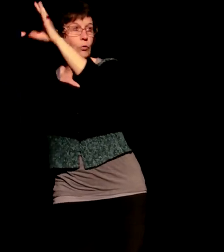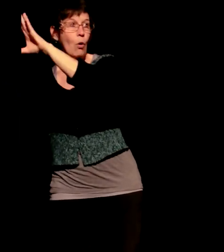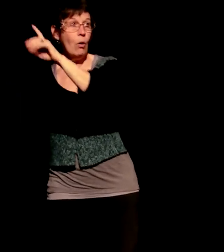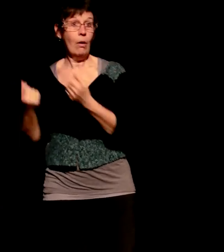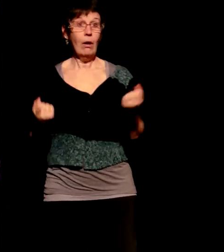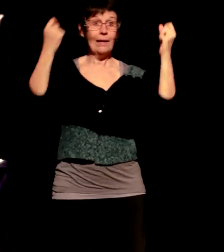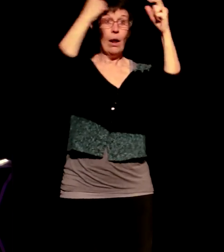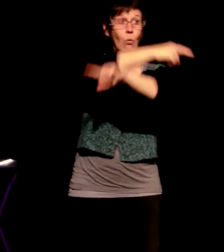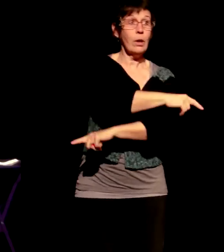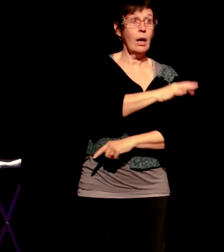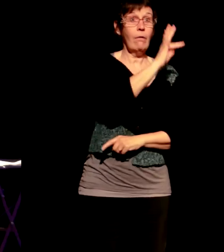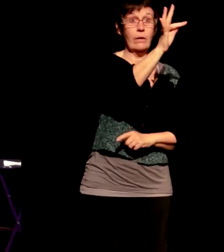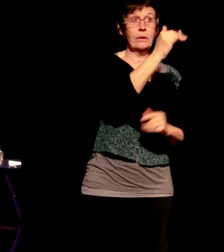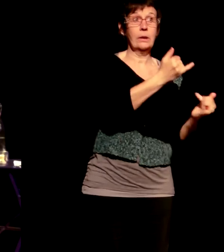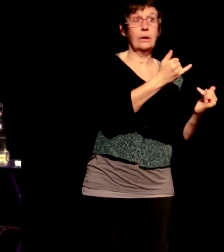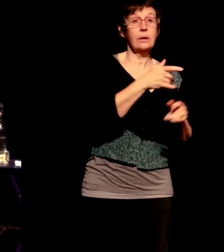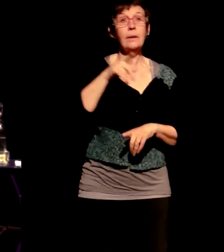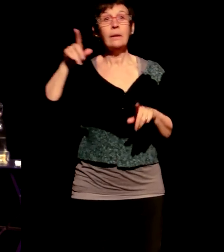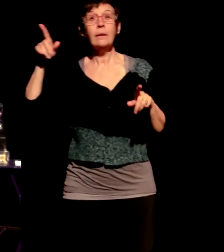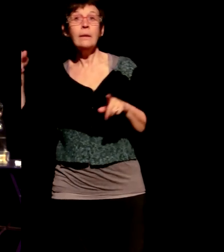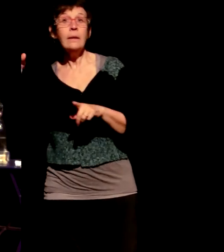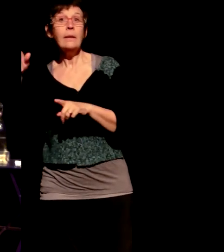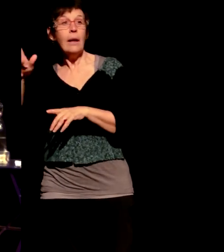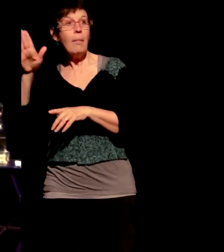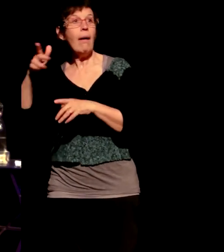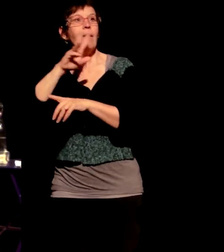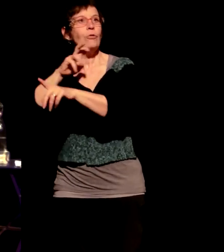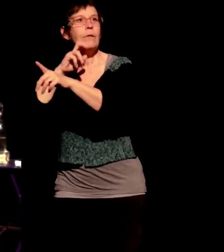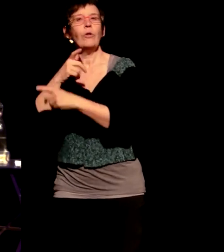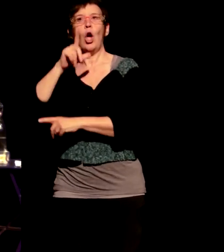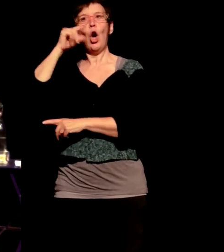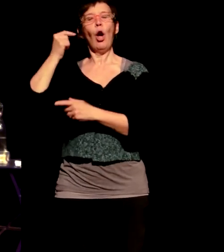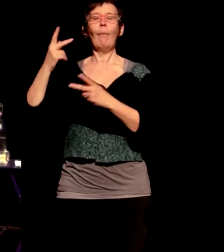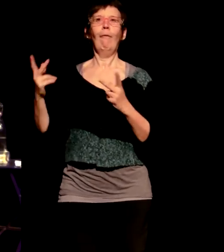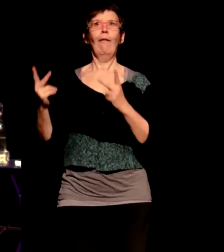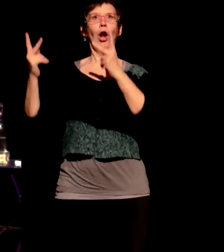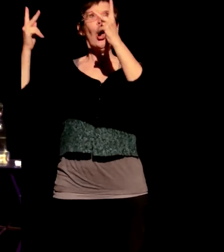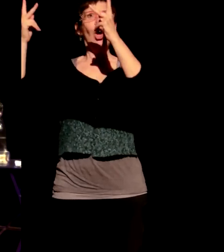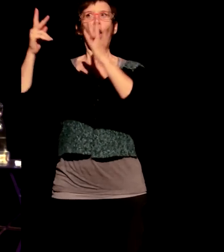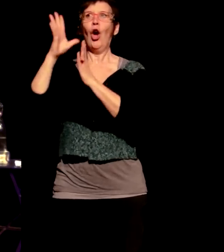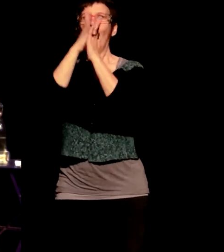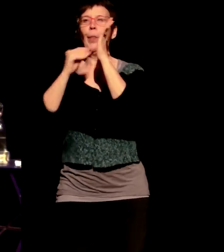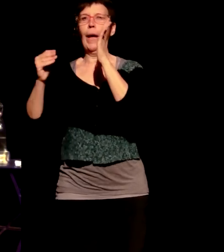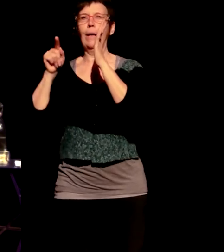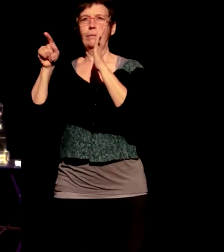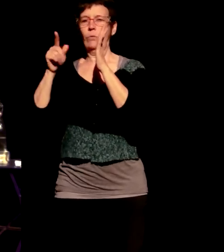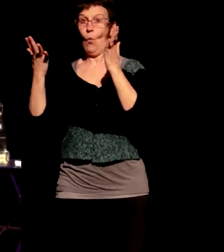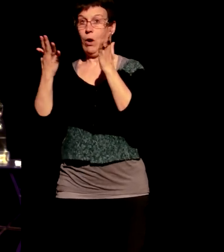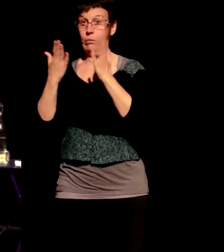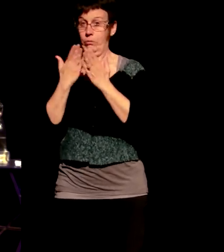et les femmes en France. Elle disait, là-bas, dans la communauté juive, l'homme valeureux, le modèle d'homme, c'est l'homme studieux qui passe son